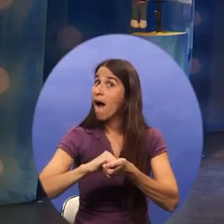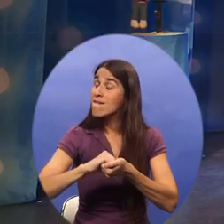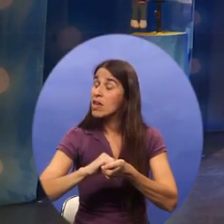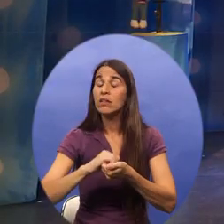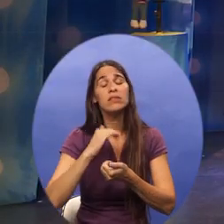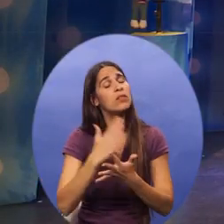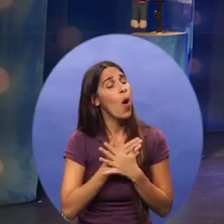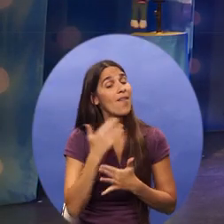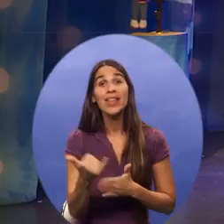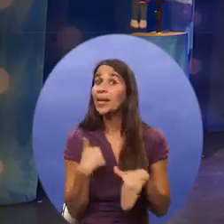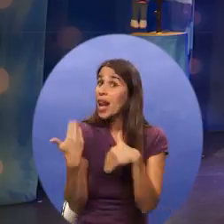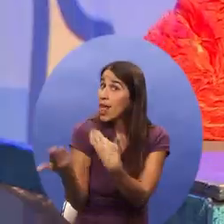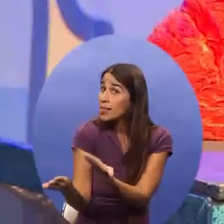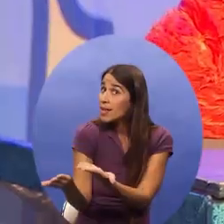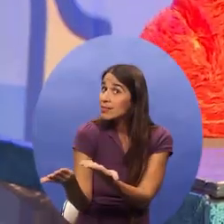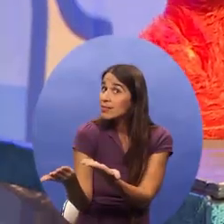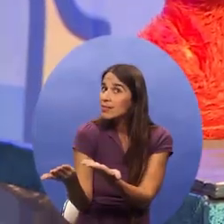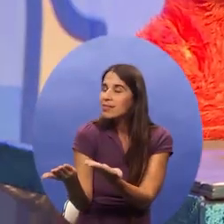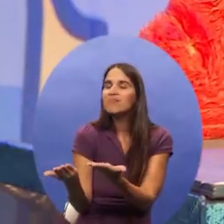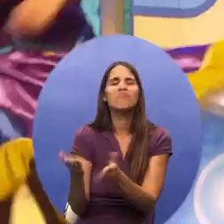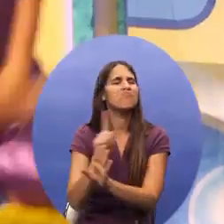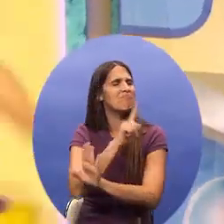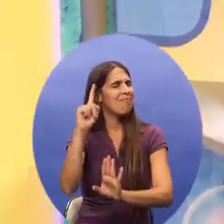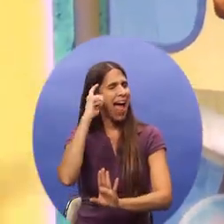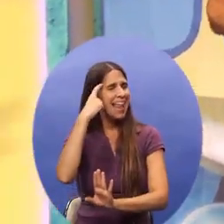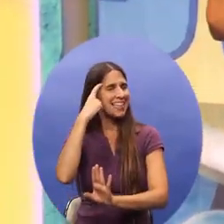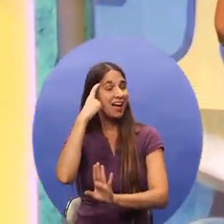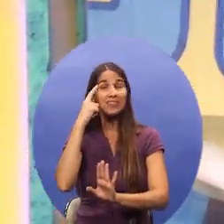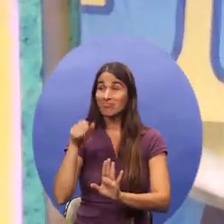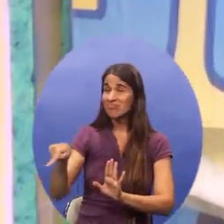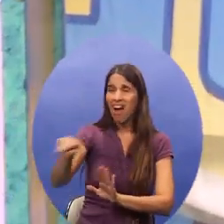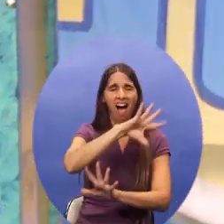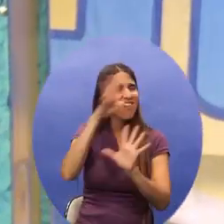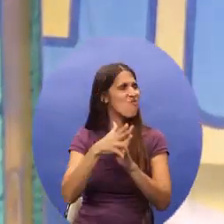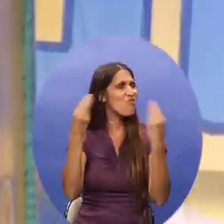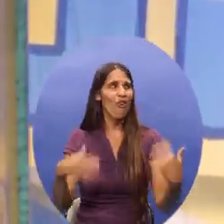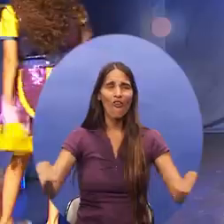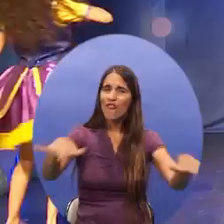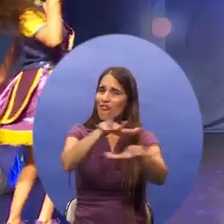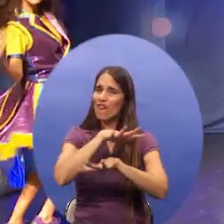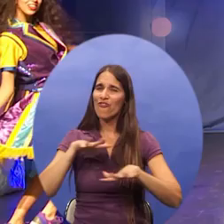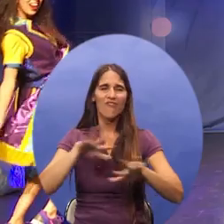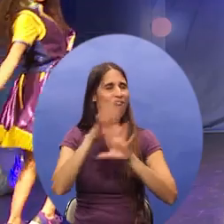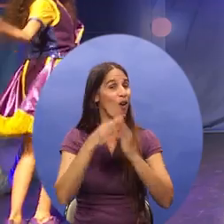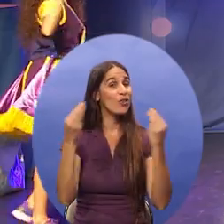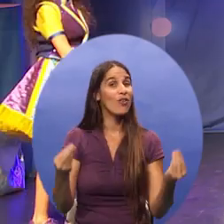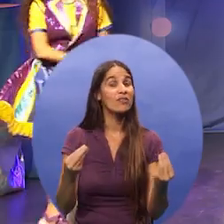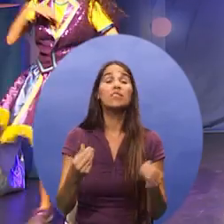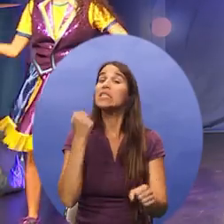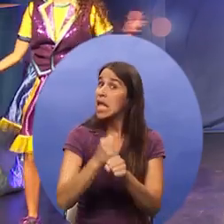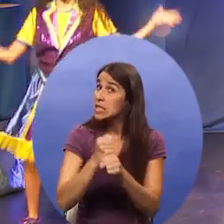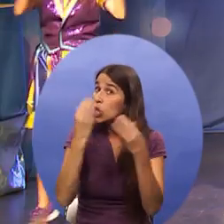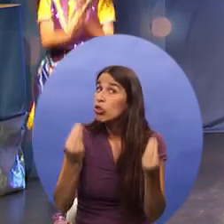חבר ותאהב תמיד לתת, ואל תדאג, כי כאן הטוב שולט. הטוב